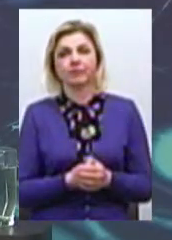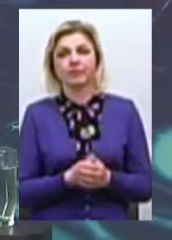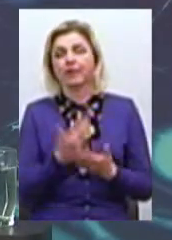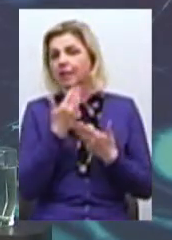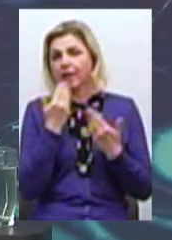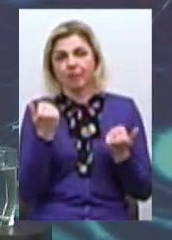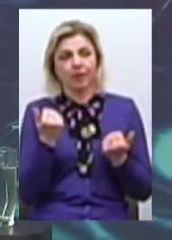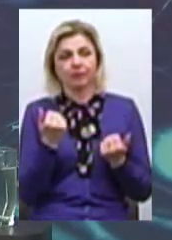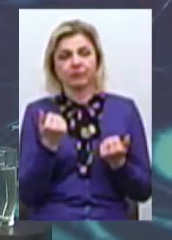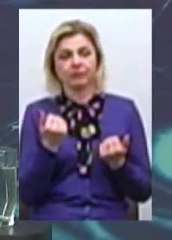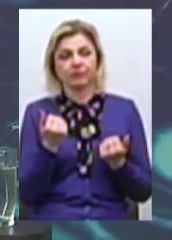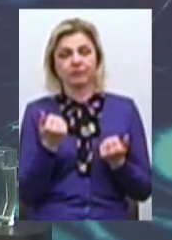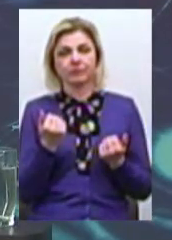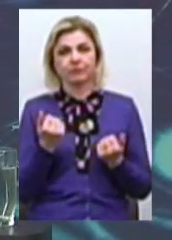Немає